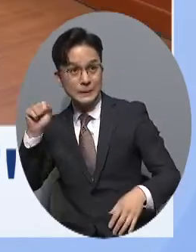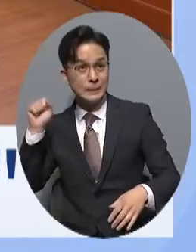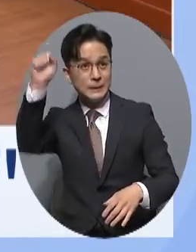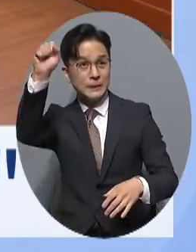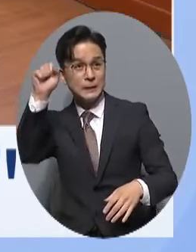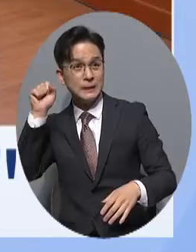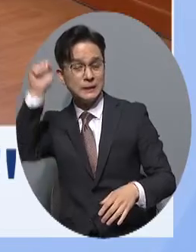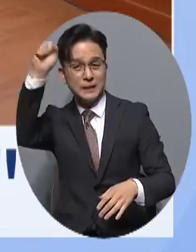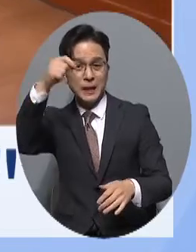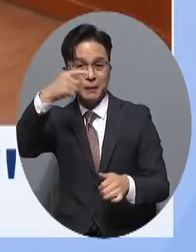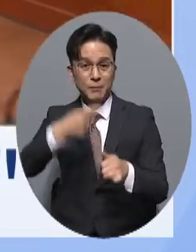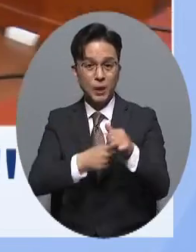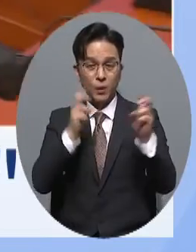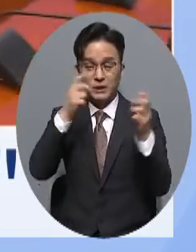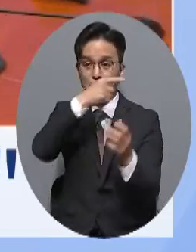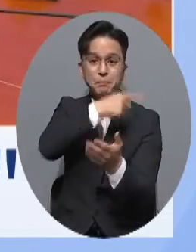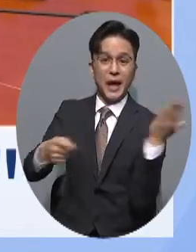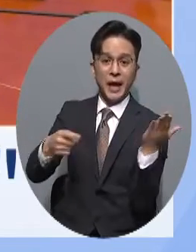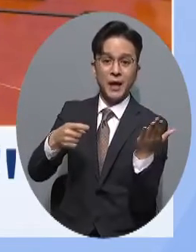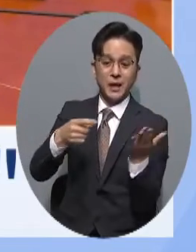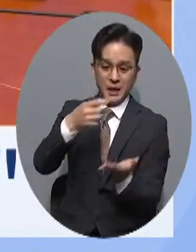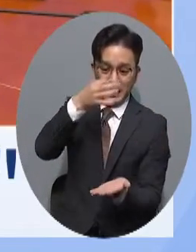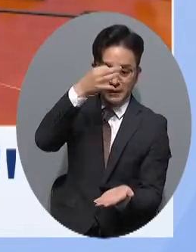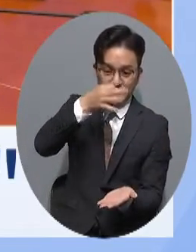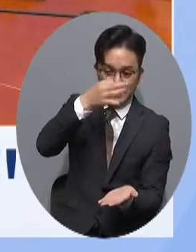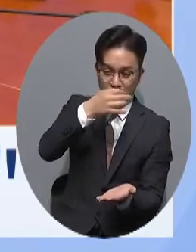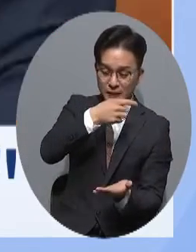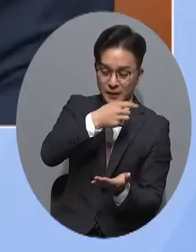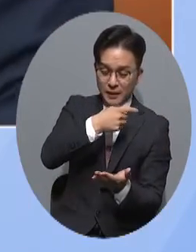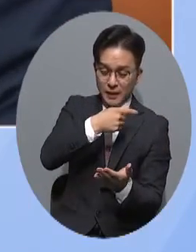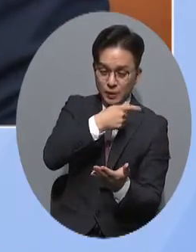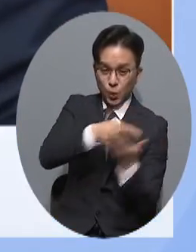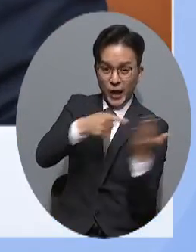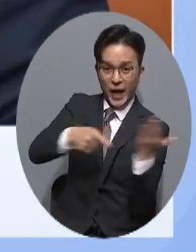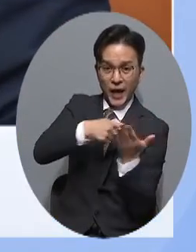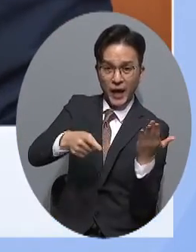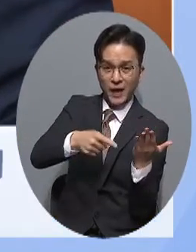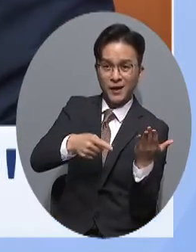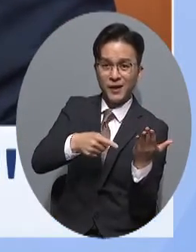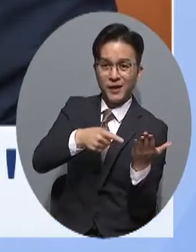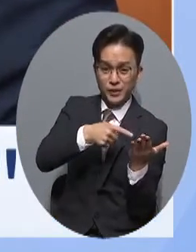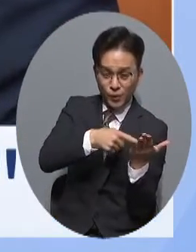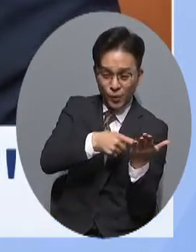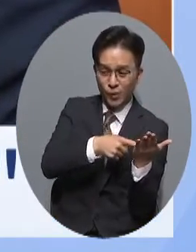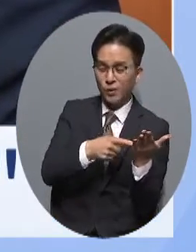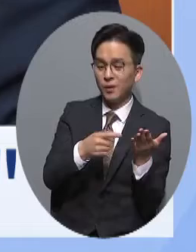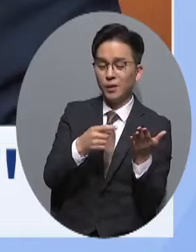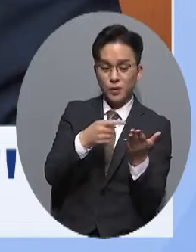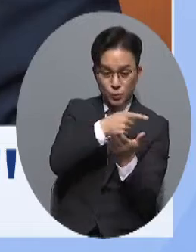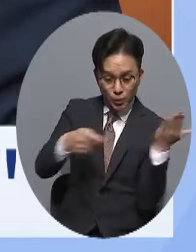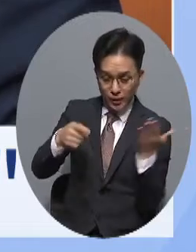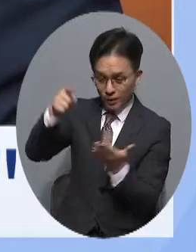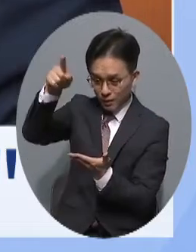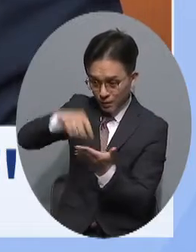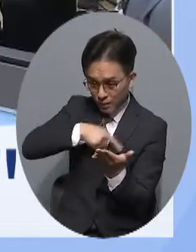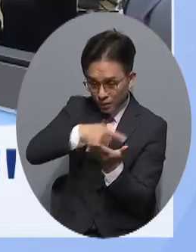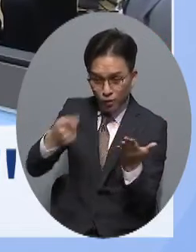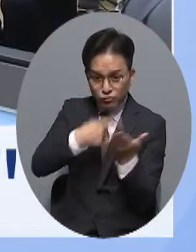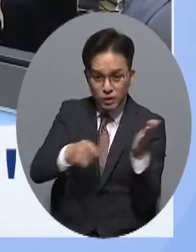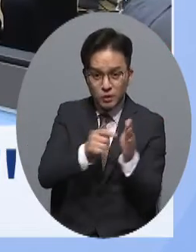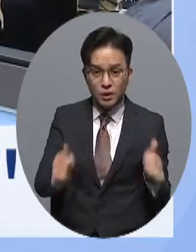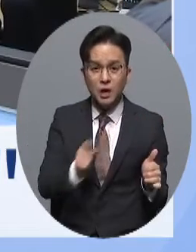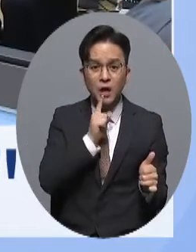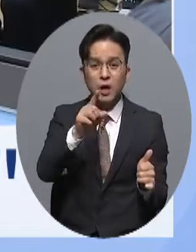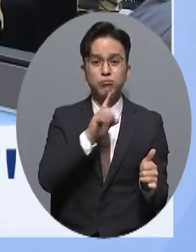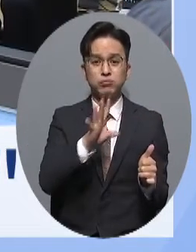지나치게 노조만 특히 보면은 지금 그 손해배상 청구가 되고 있는 것이 민주노총 사업장과 관련되는 그 부분이 많은데